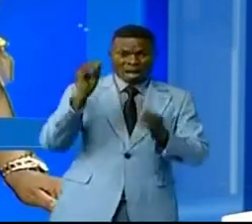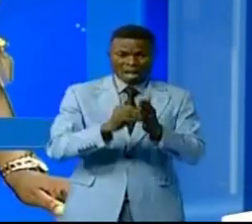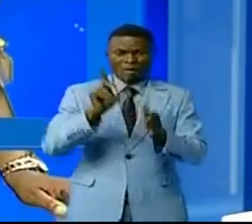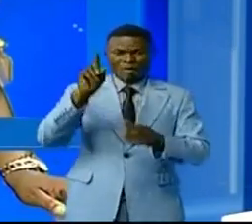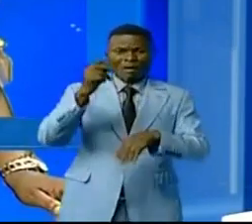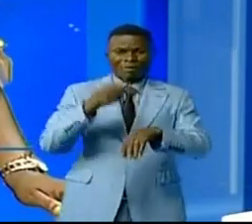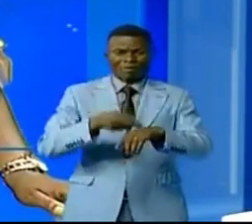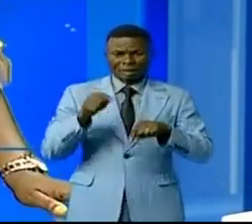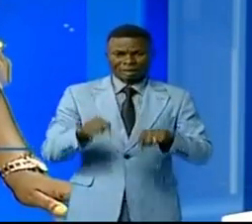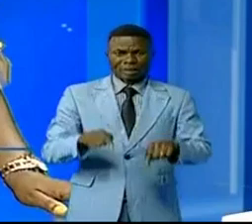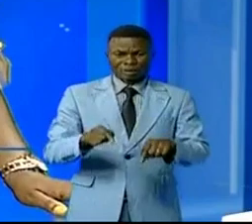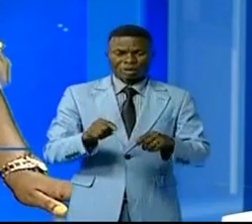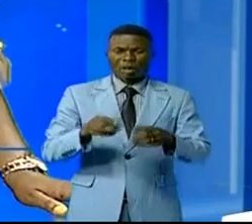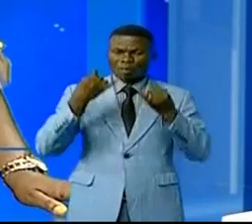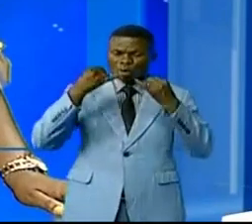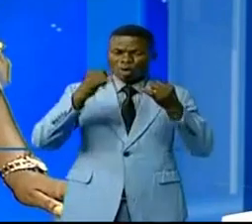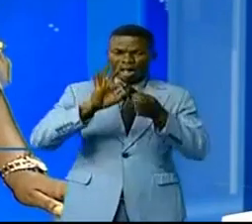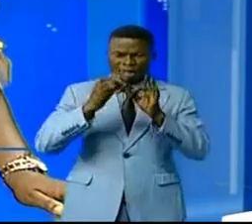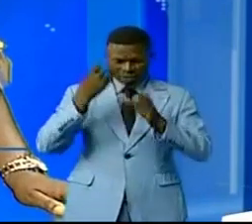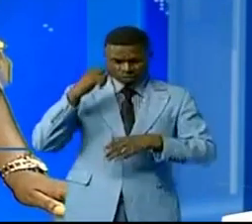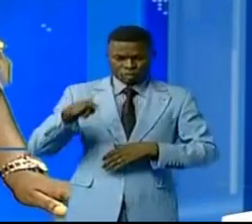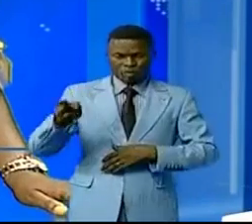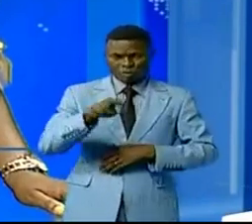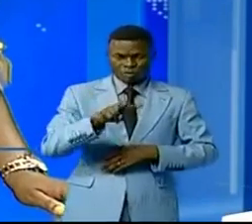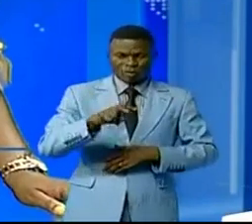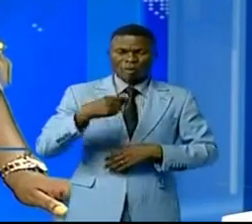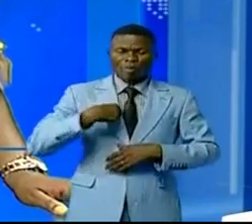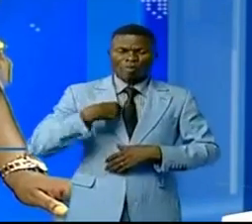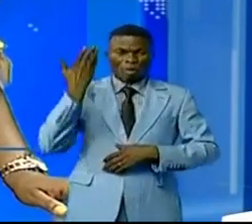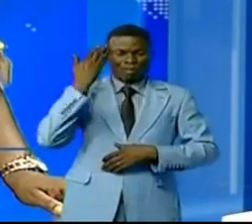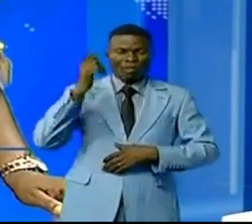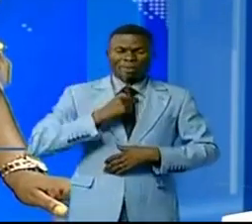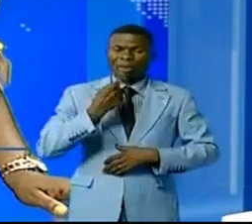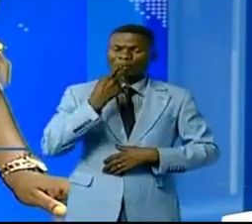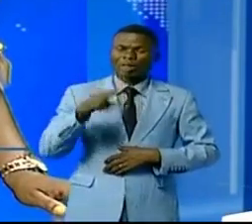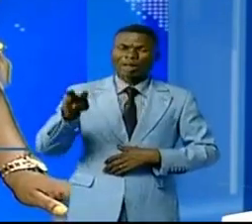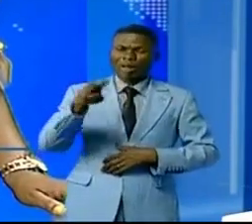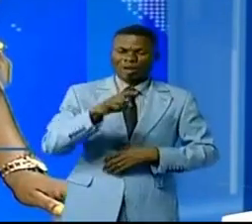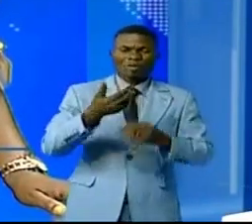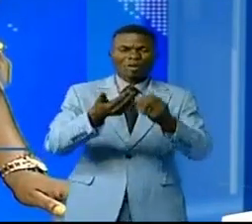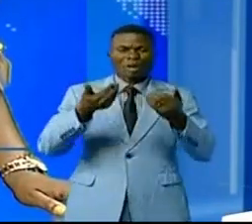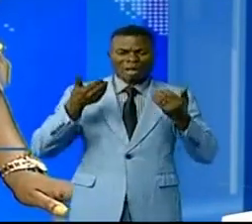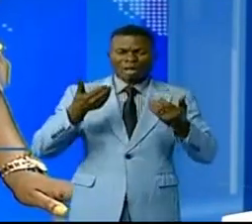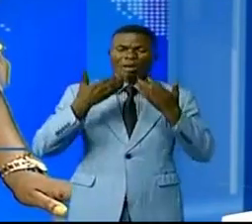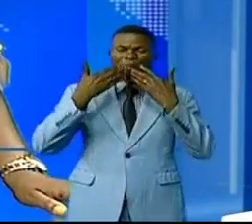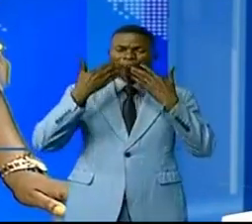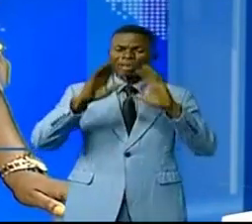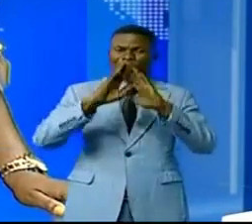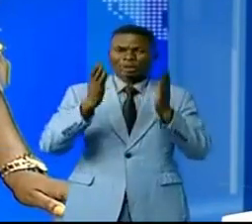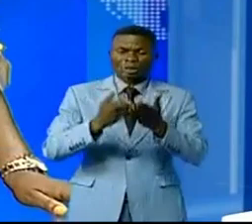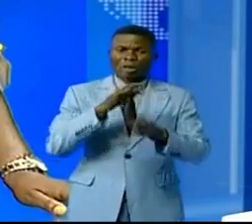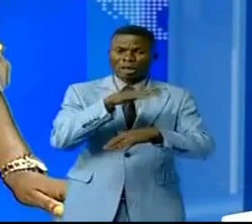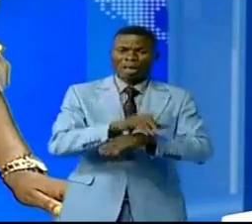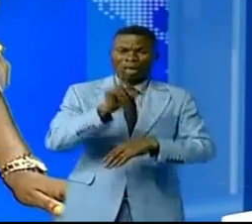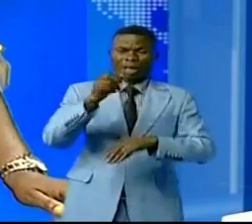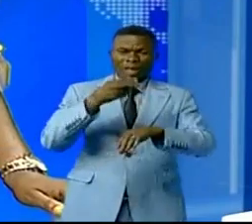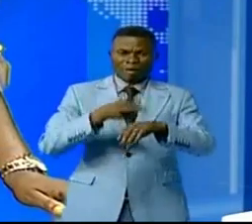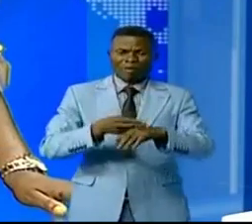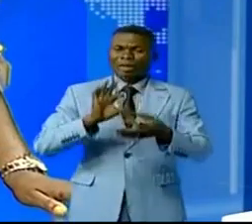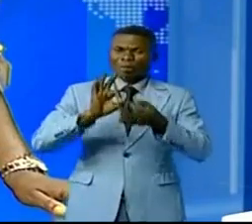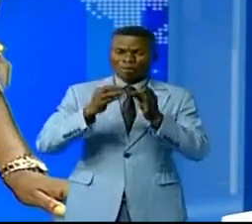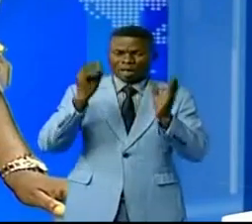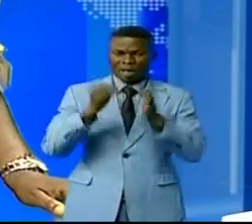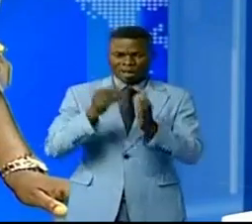si Dieu le veut, pour notre édition des 19h. Mais avant d'y arriver, ce soir à 20h, Sandra Niang va